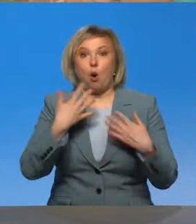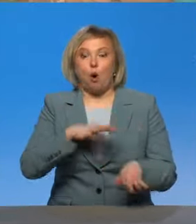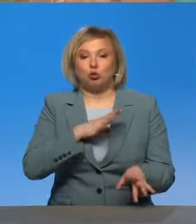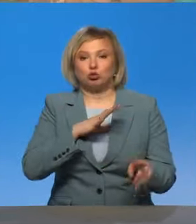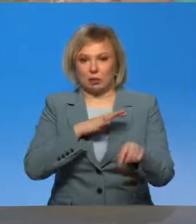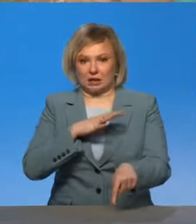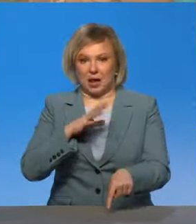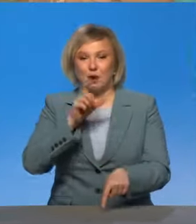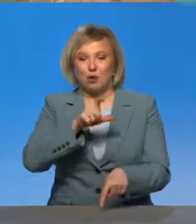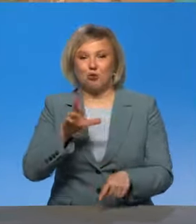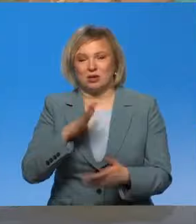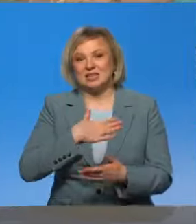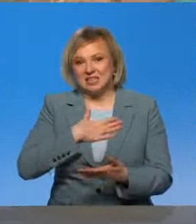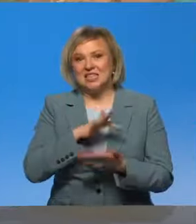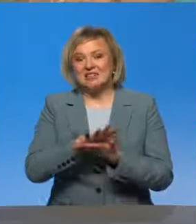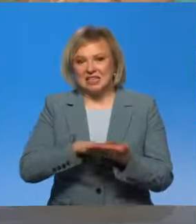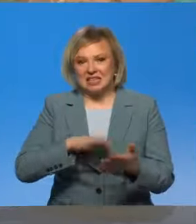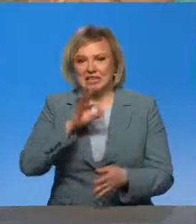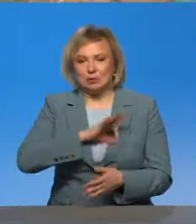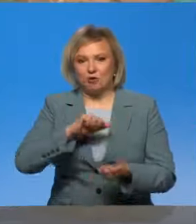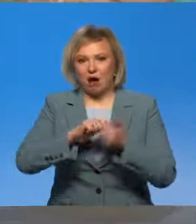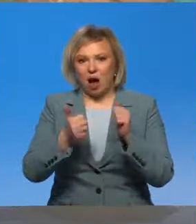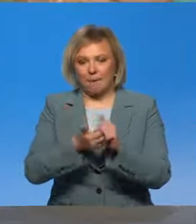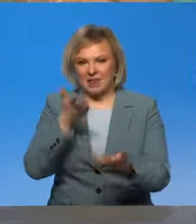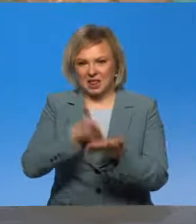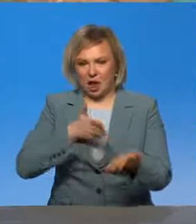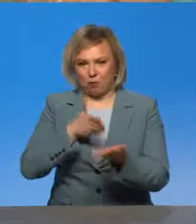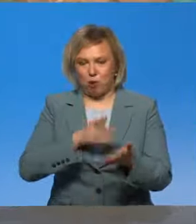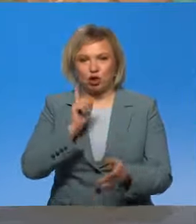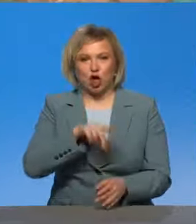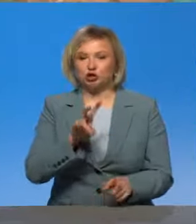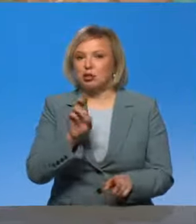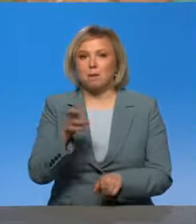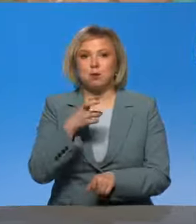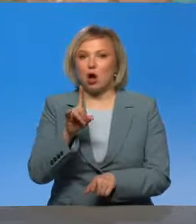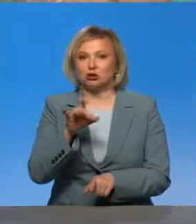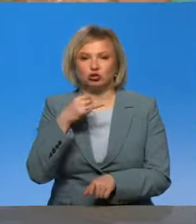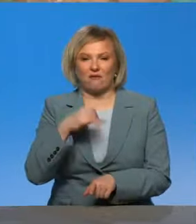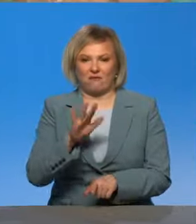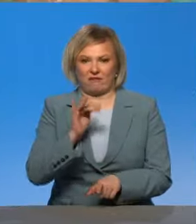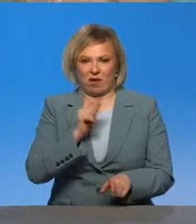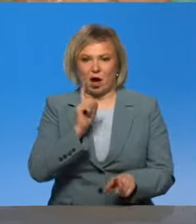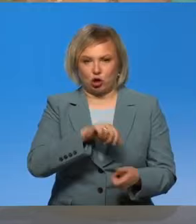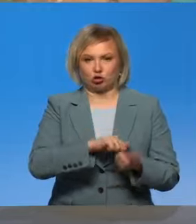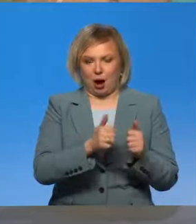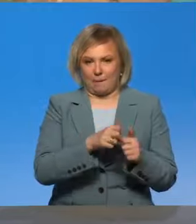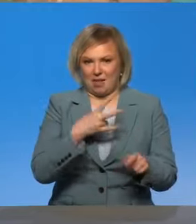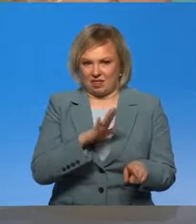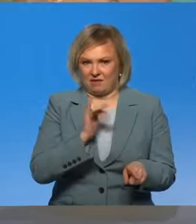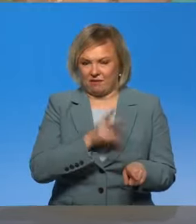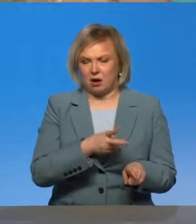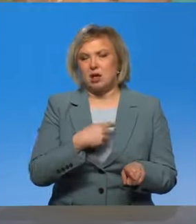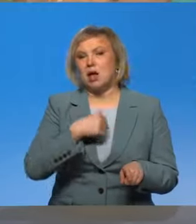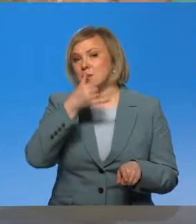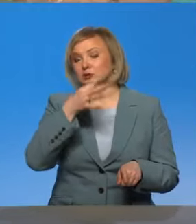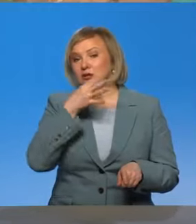извините, использовали каменные топоры. То есть это слово даже не бронзовый век, а каменный век был? Ну, мы не можем говорить именно с точки зрения исторической, но с точки